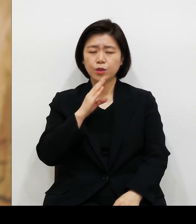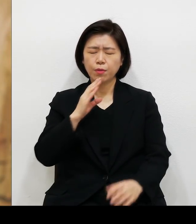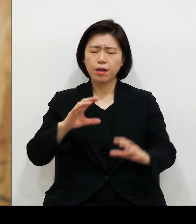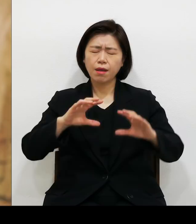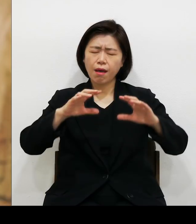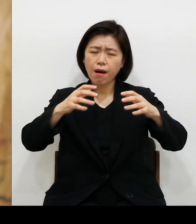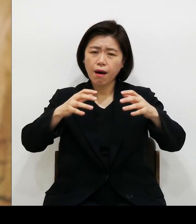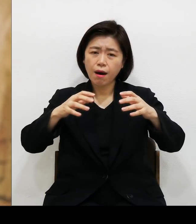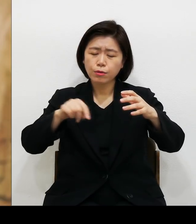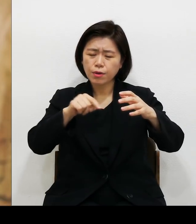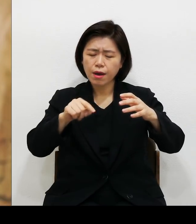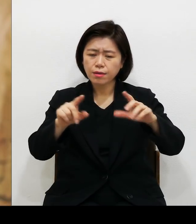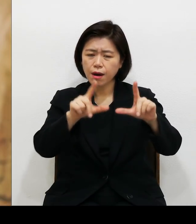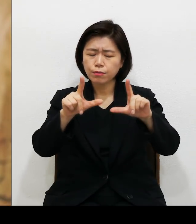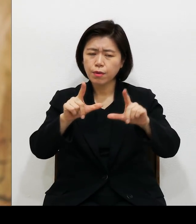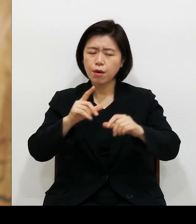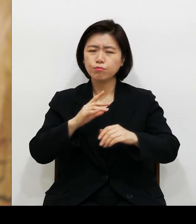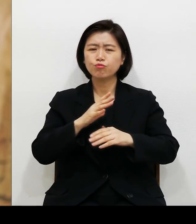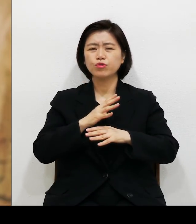무섭거든요.